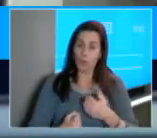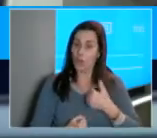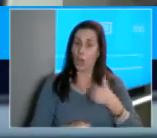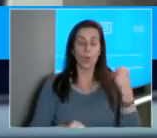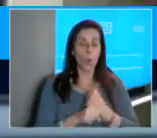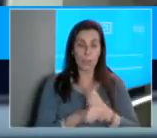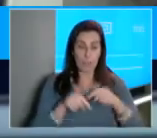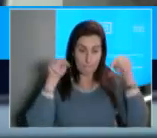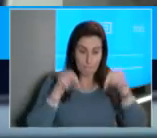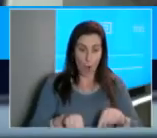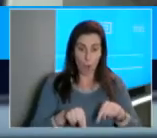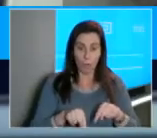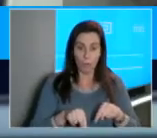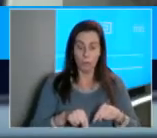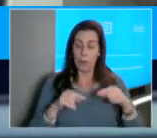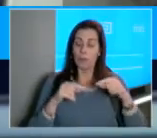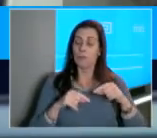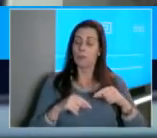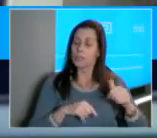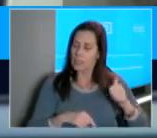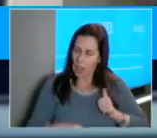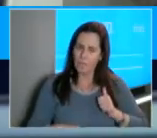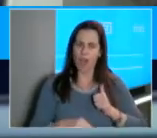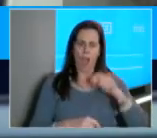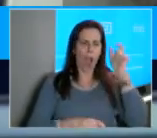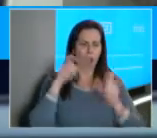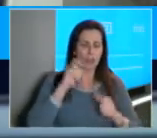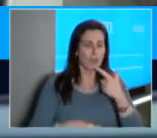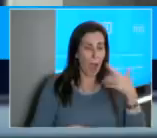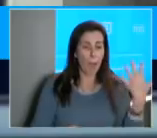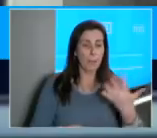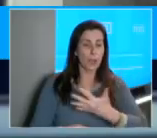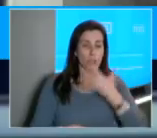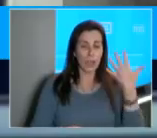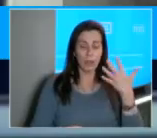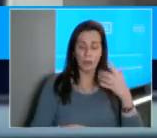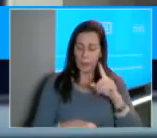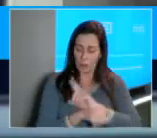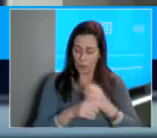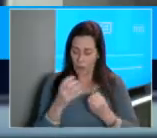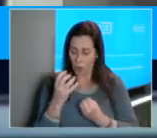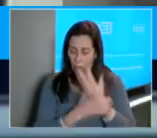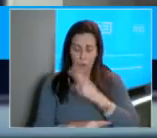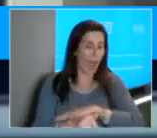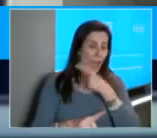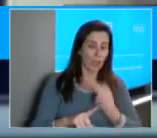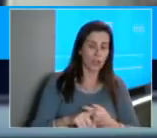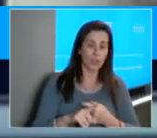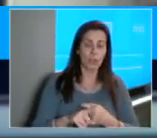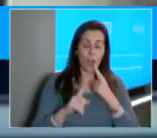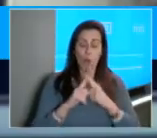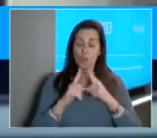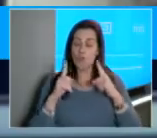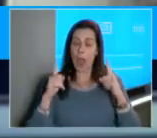שאנחנו מקיימים כאן, מתיישבים וכוחות ביטחון, שנים ארוכות, מעידן החלוצים ועד החלוצים בני זמננו, השנים